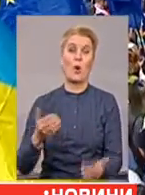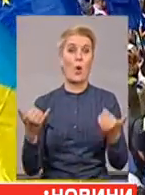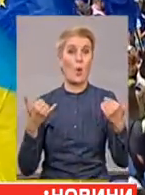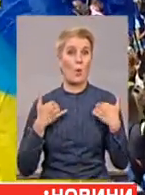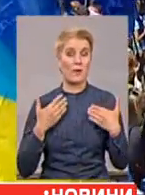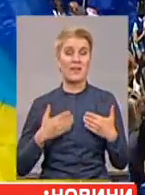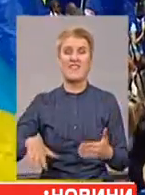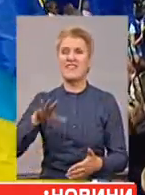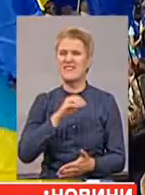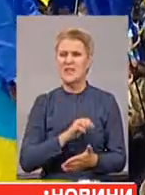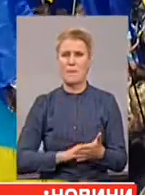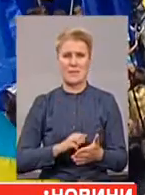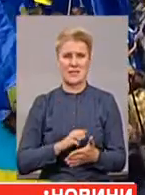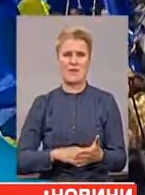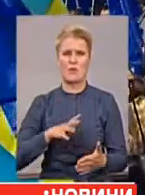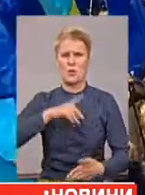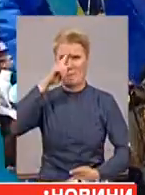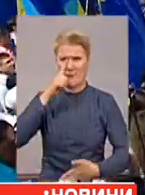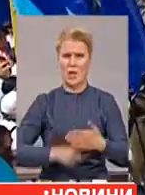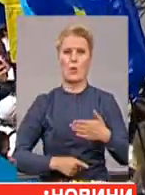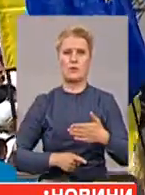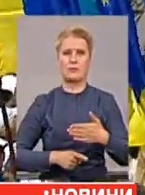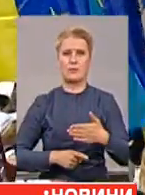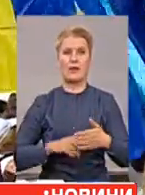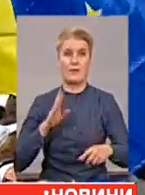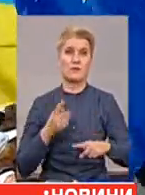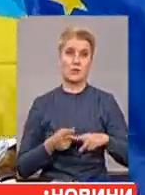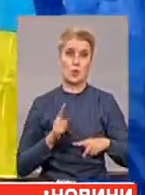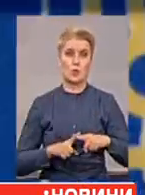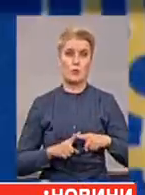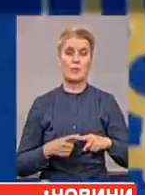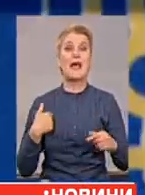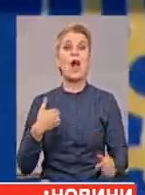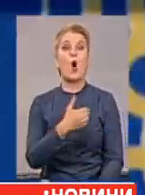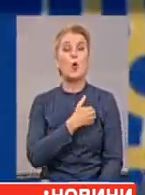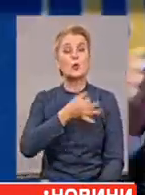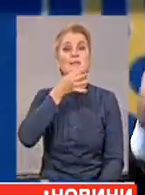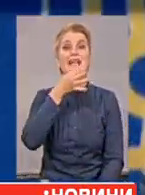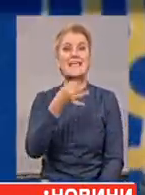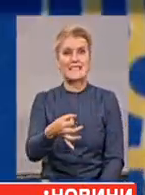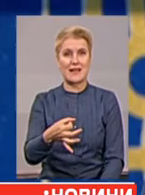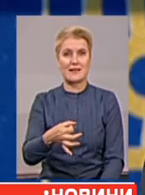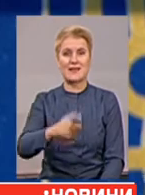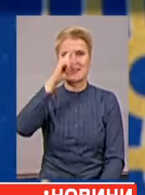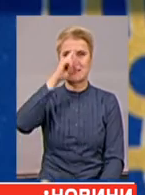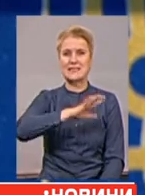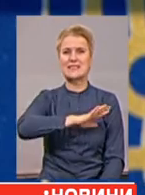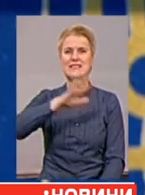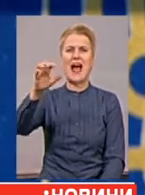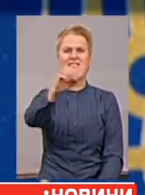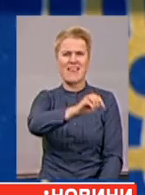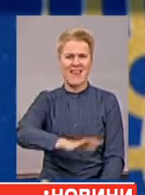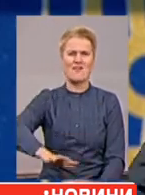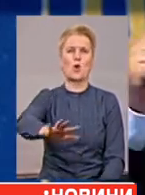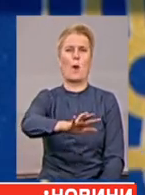всі підстави для того, щоб бути переконаний в цьому. Я хочу сказати слава